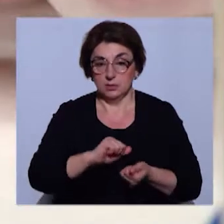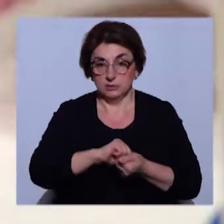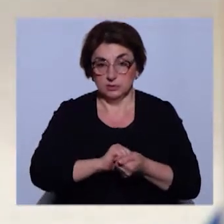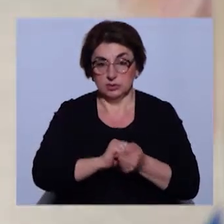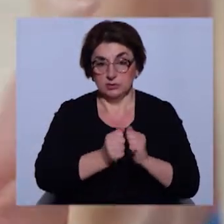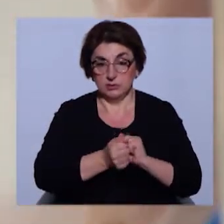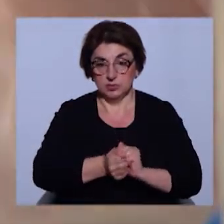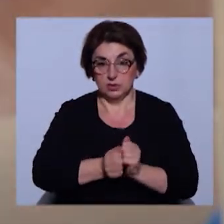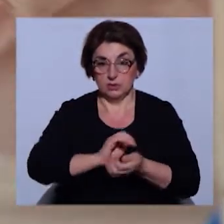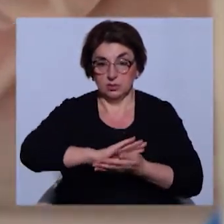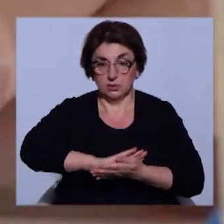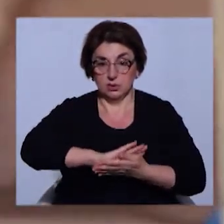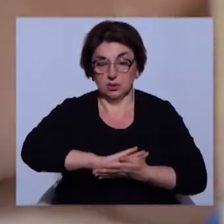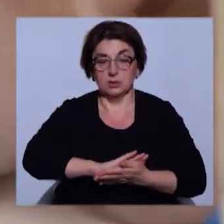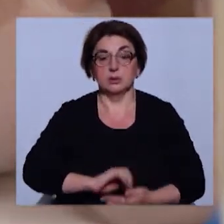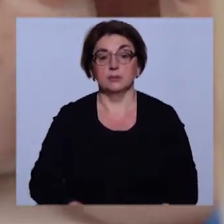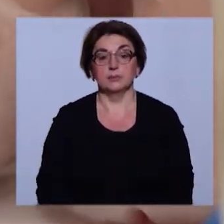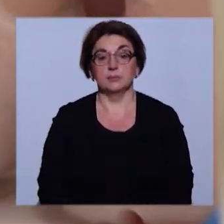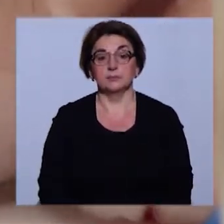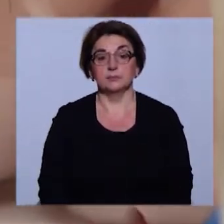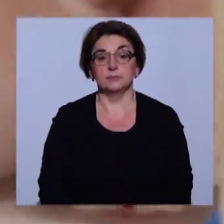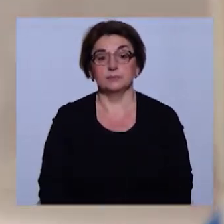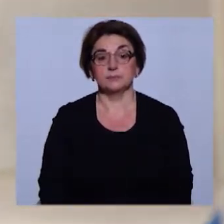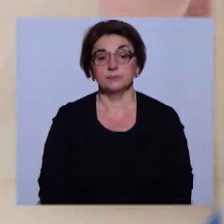შეუმშრალოთ ნავთის ფენა